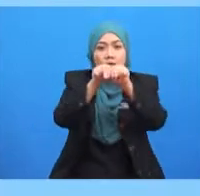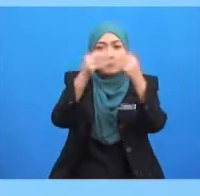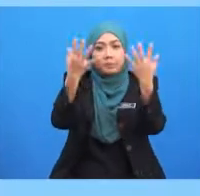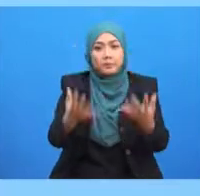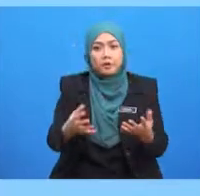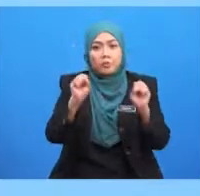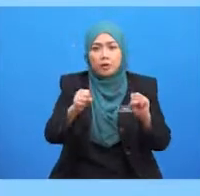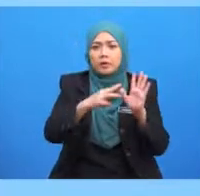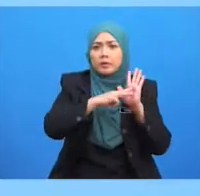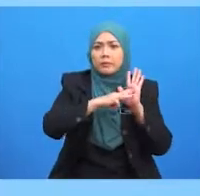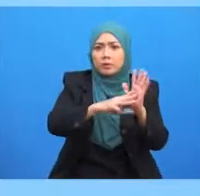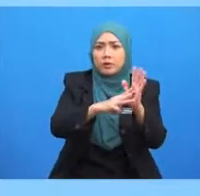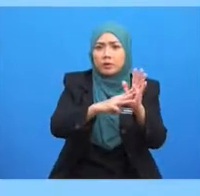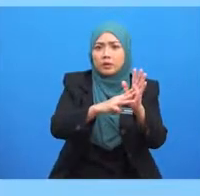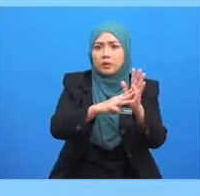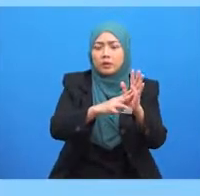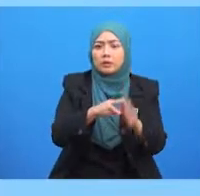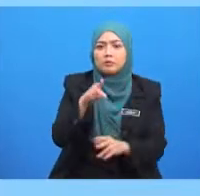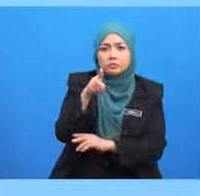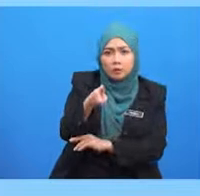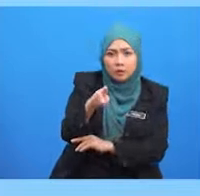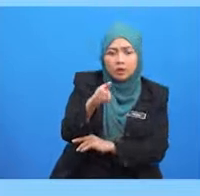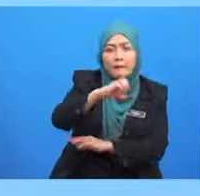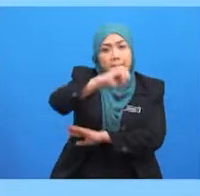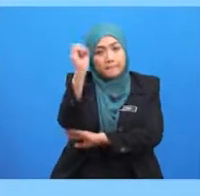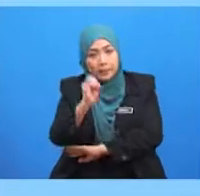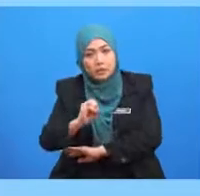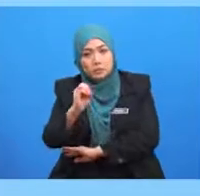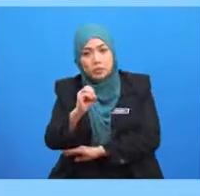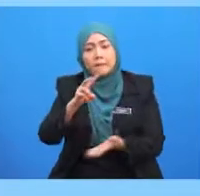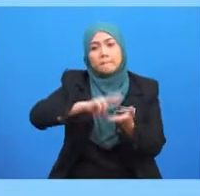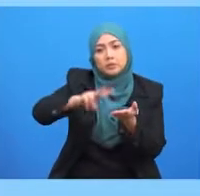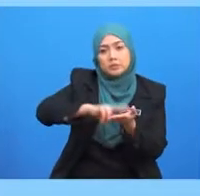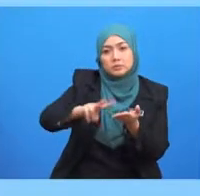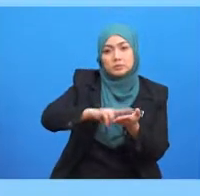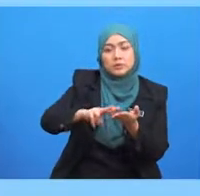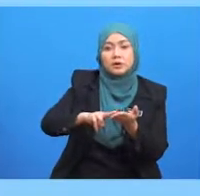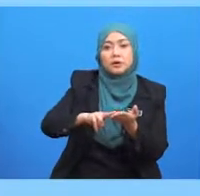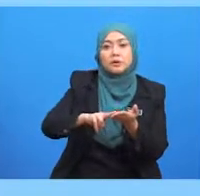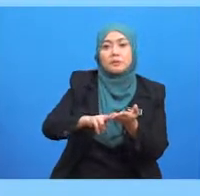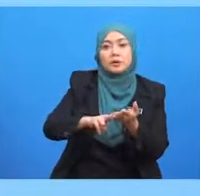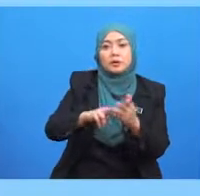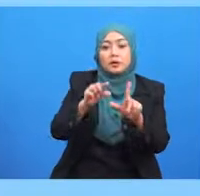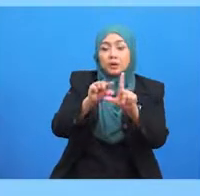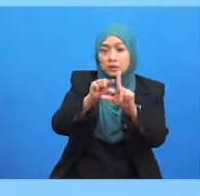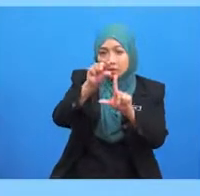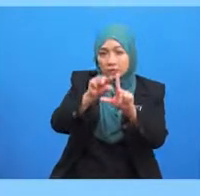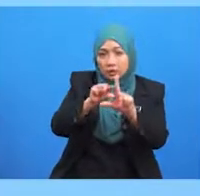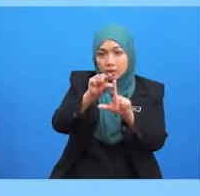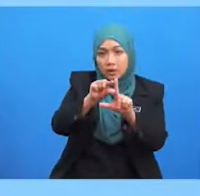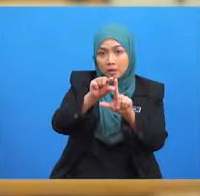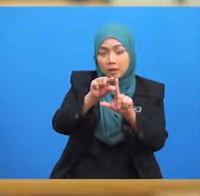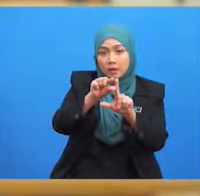contoh mispel beratus and bacaan pada cerita palang atau capai